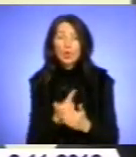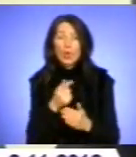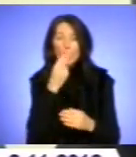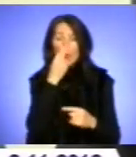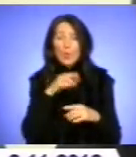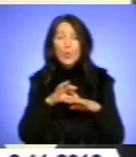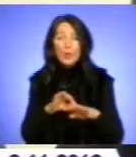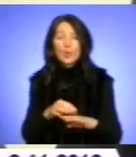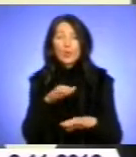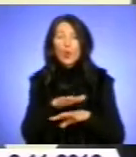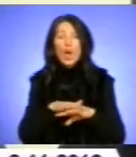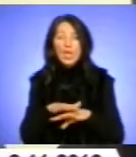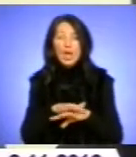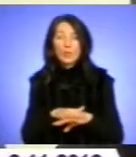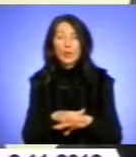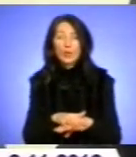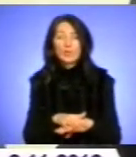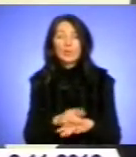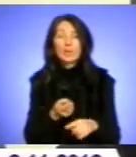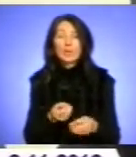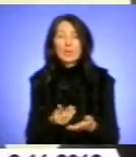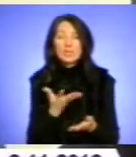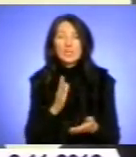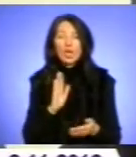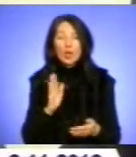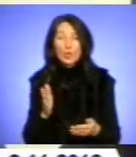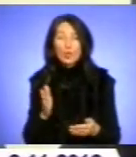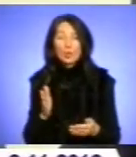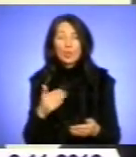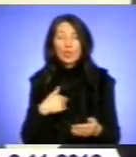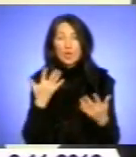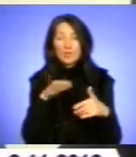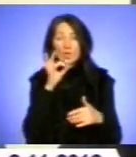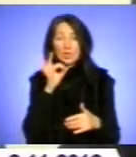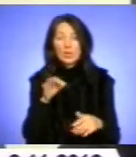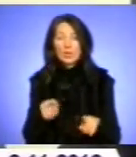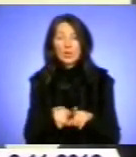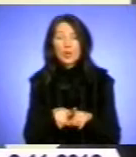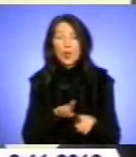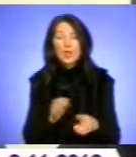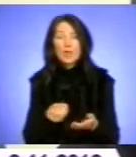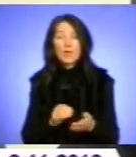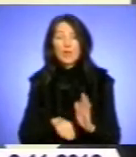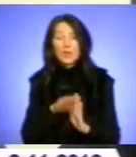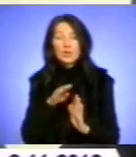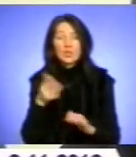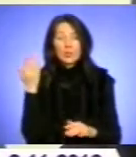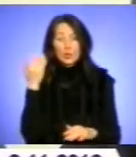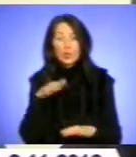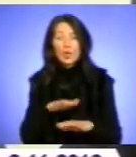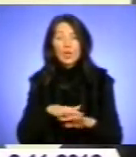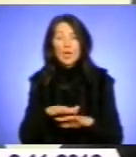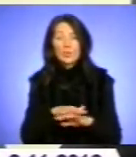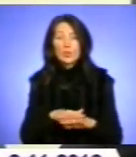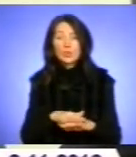проводимо ярмарок. Ціни будуть, я вже сказав, такі ж не вищі, як на минулій ярмарці,